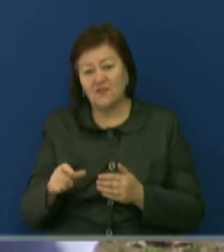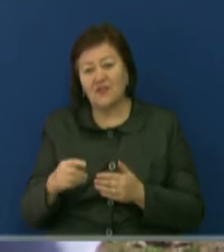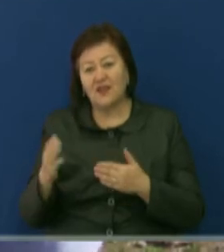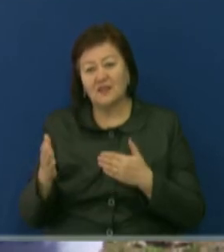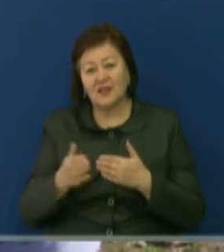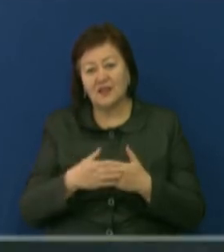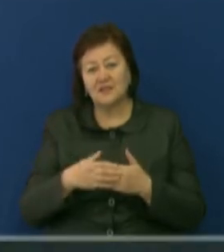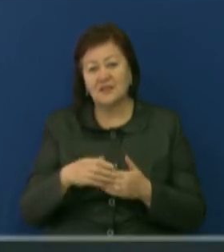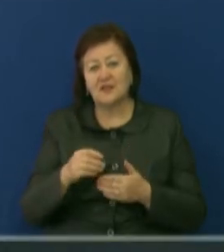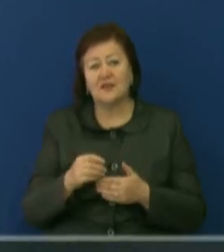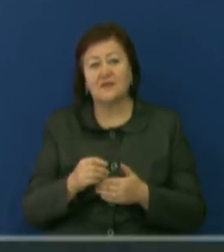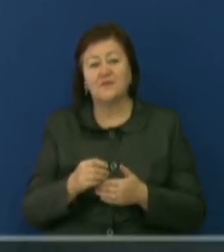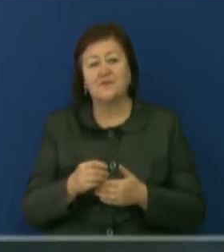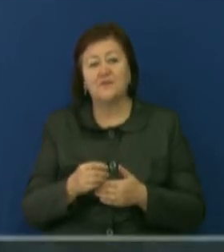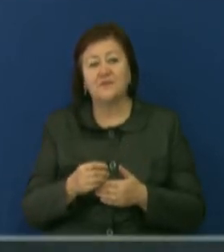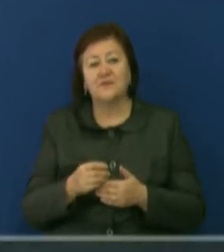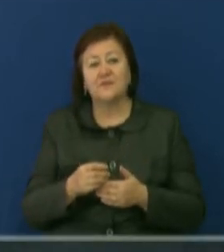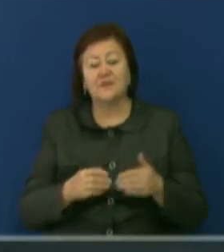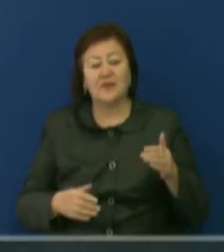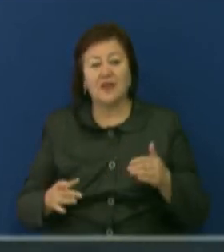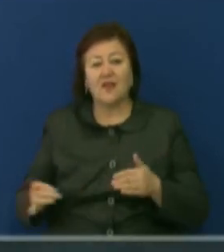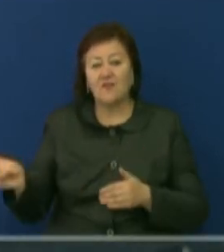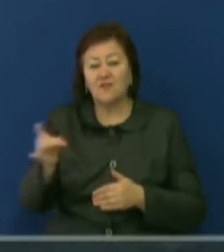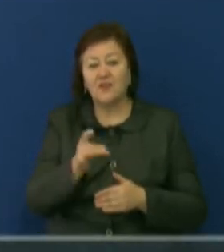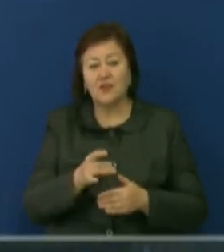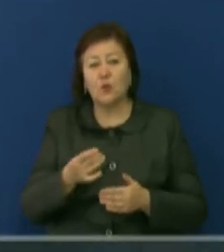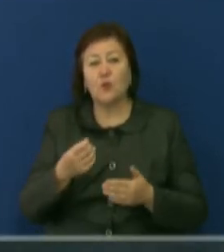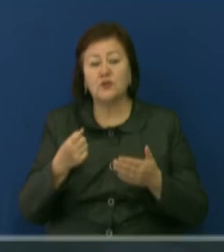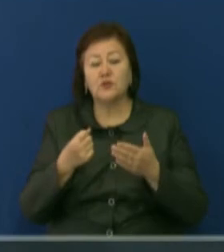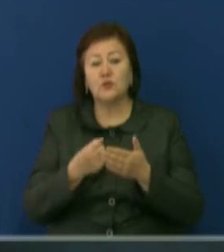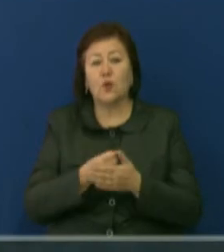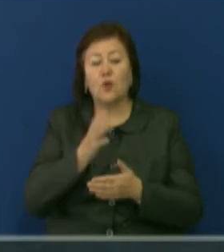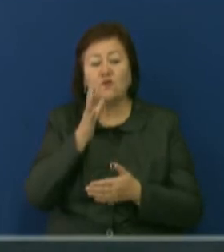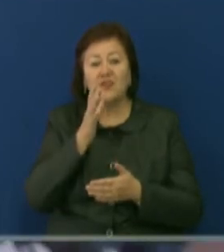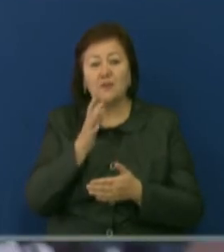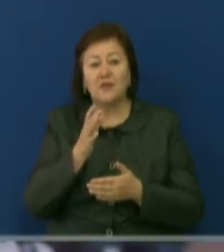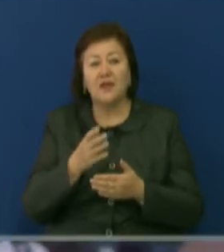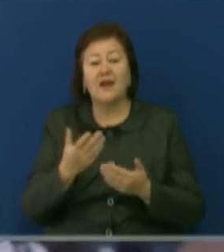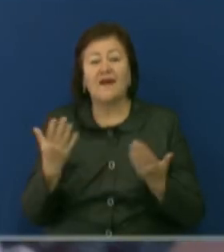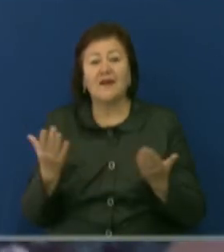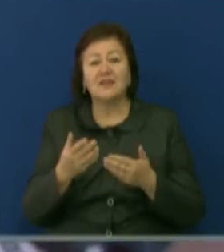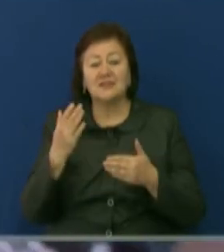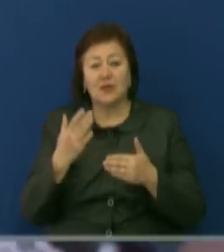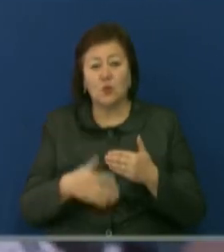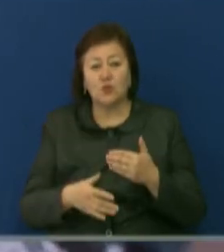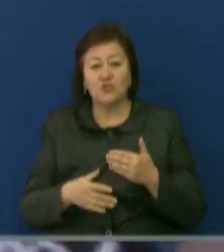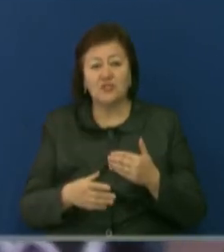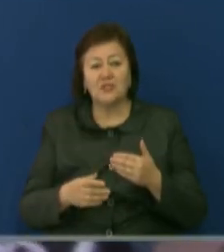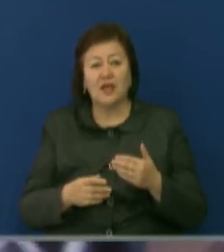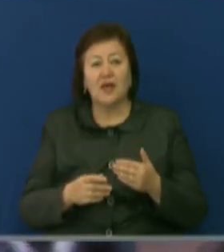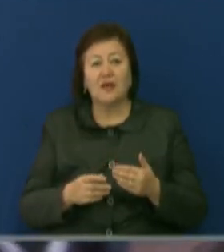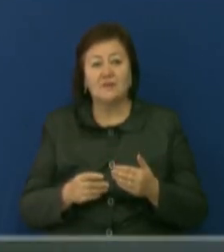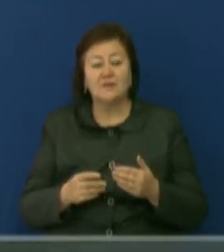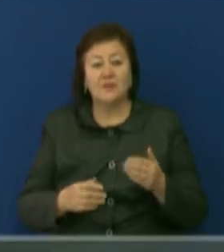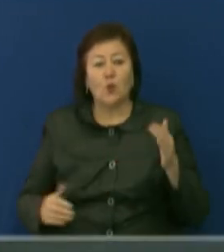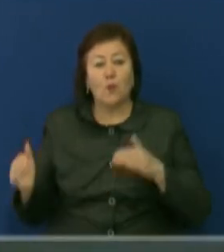тартылды. Өңірде суға шомылу маусымы аяқталғанға дейін су айдындарының жағалауларында тұрақты түрде тексеру жұмыстары